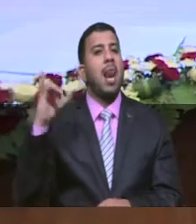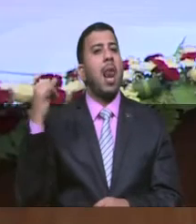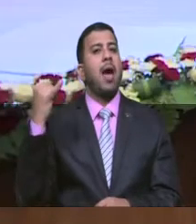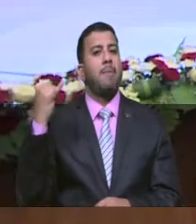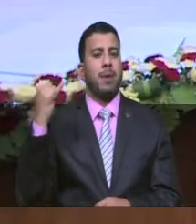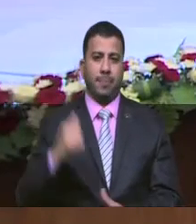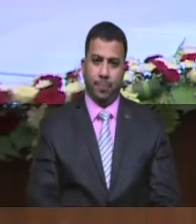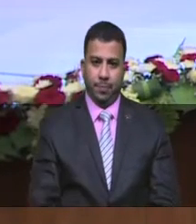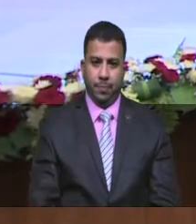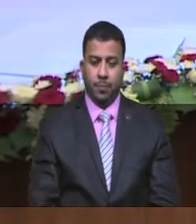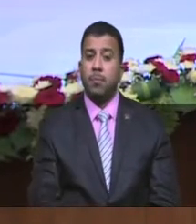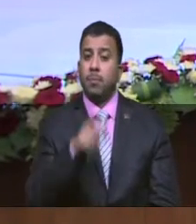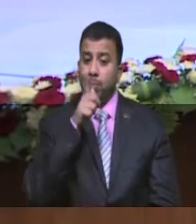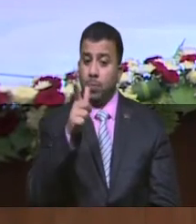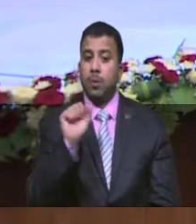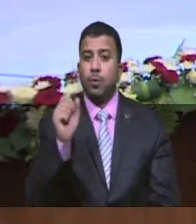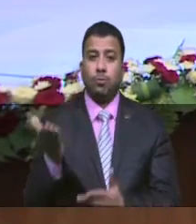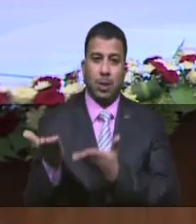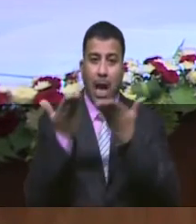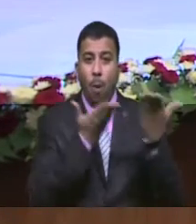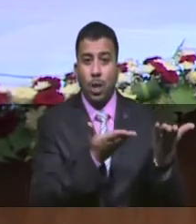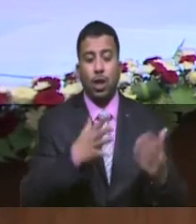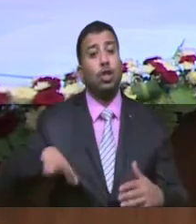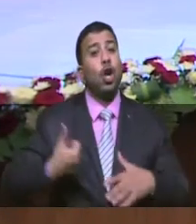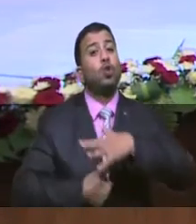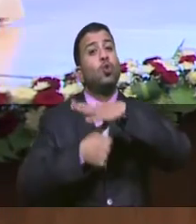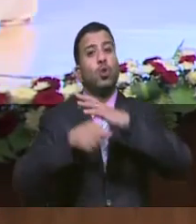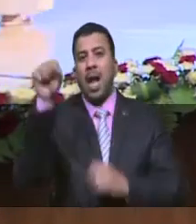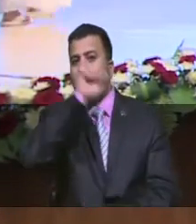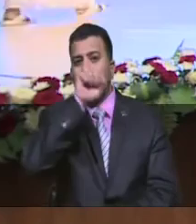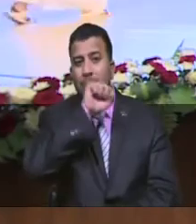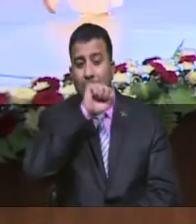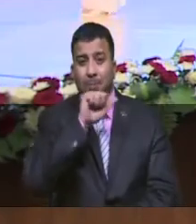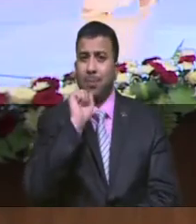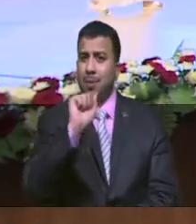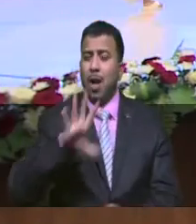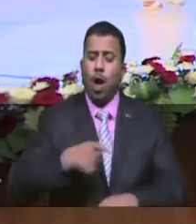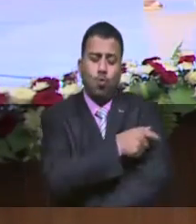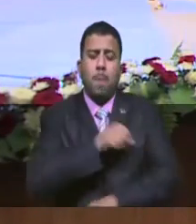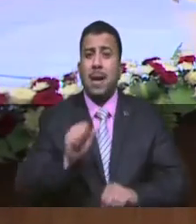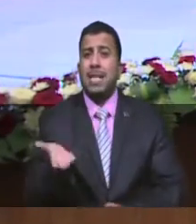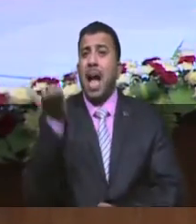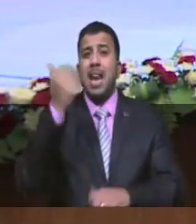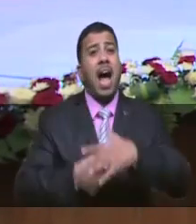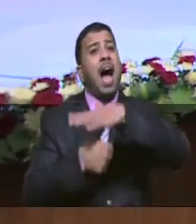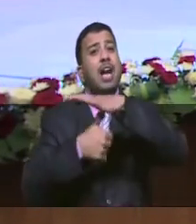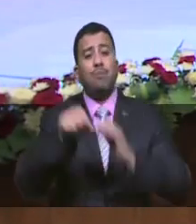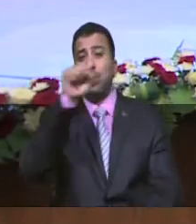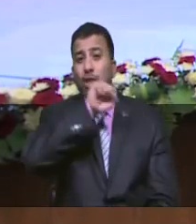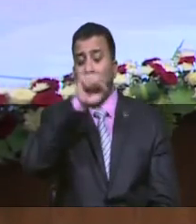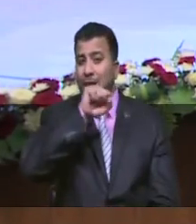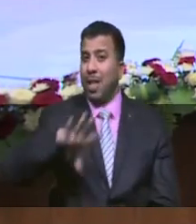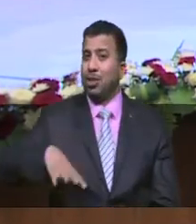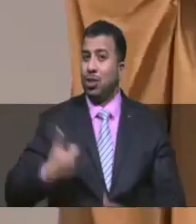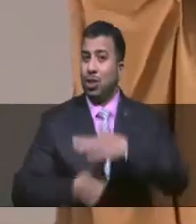عام. عقب ذلك تمت دعوة صاحب السمو الشيخ الدكتور سلطان بن محمد القاسمي عضو المجلس الأعلى حاكم إمارة